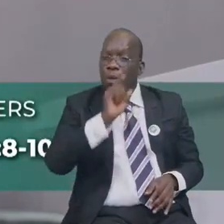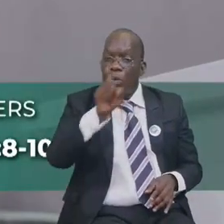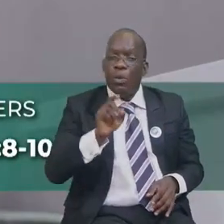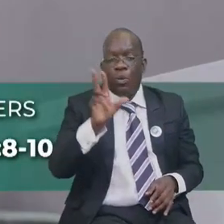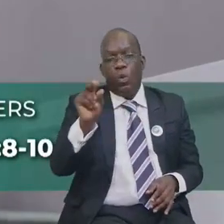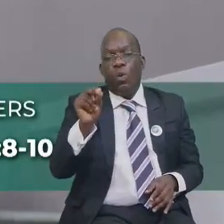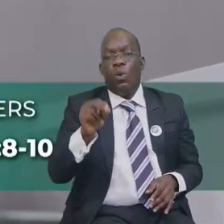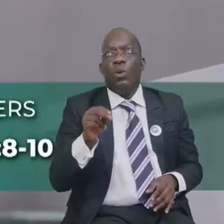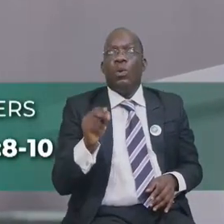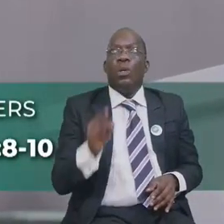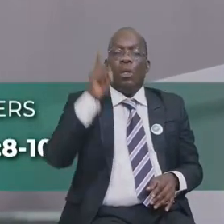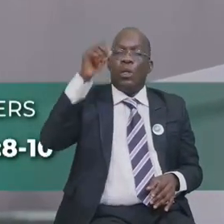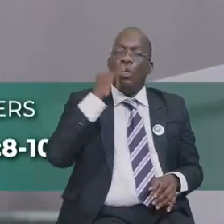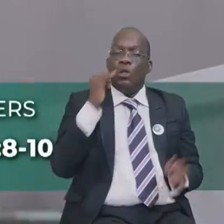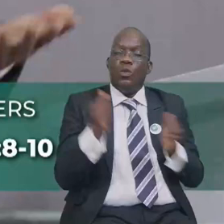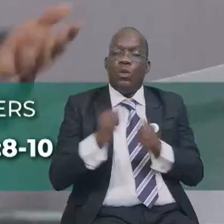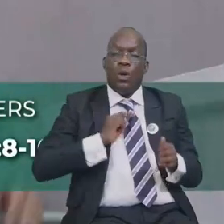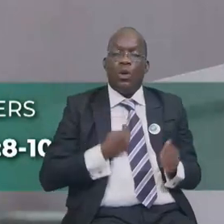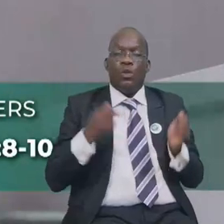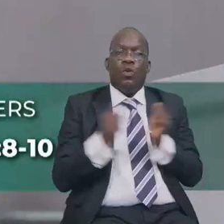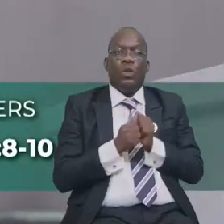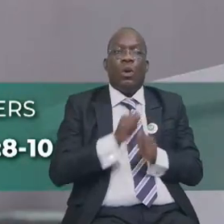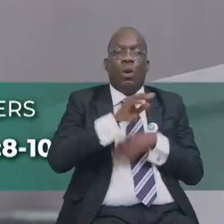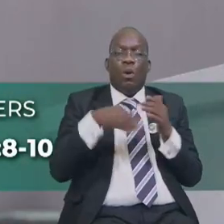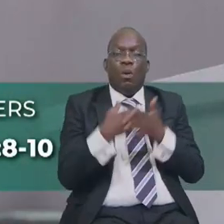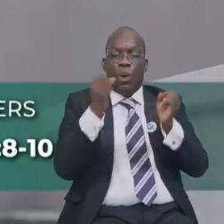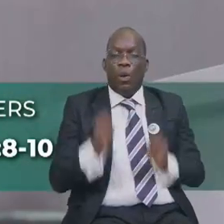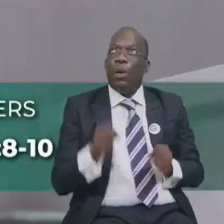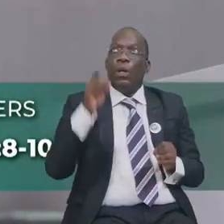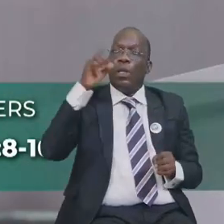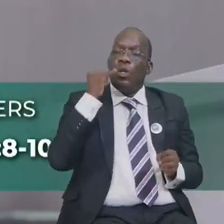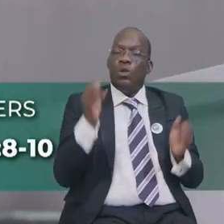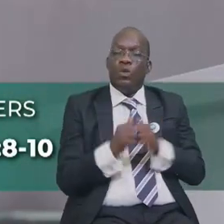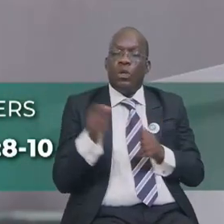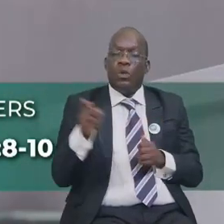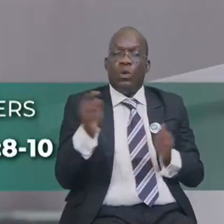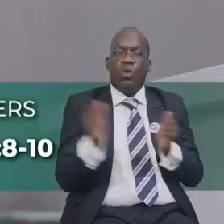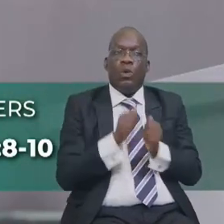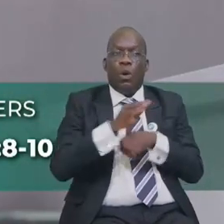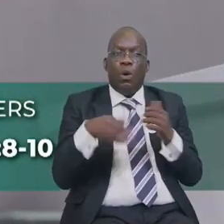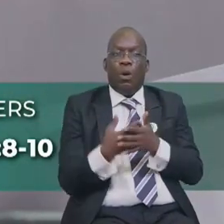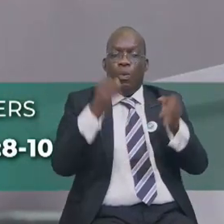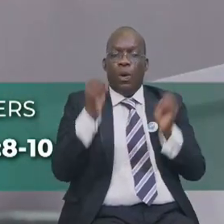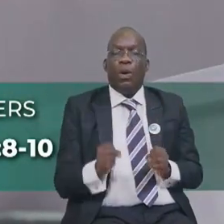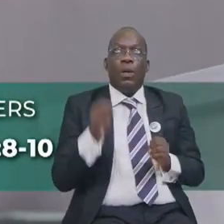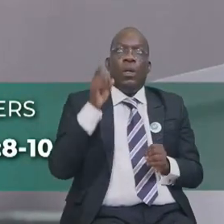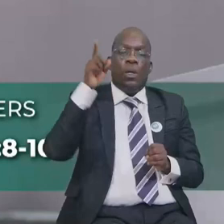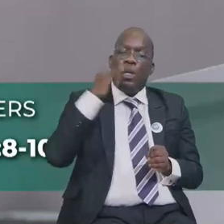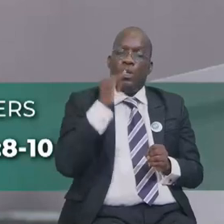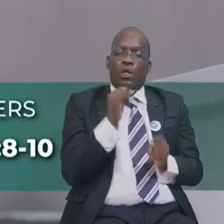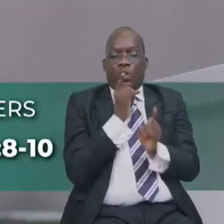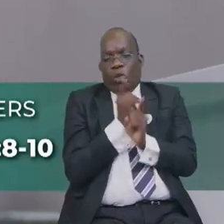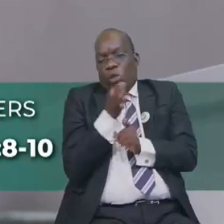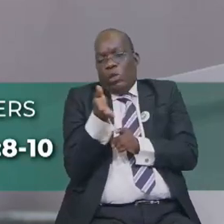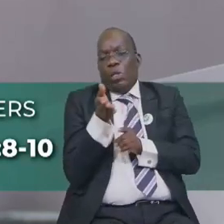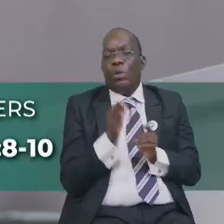Il est avec nous, avec toute sa puissance. Il est avec toi, avec toute la puissance. Mais il ne fera rien. Il sera là. toute la